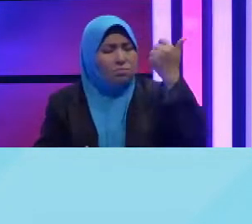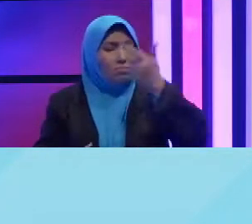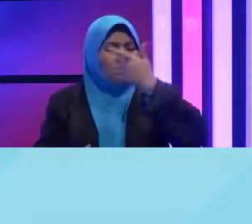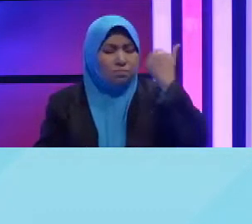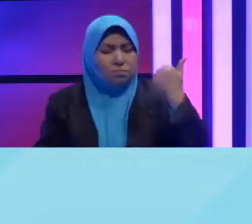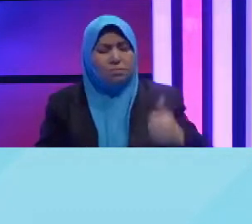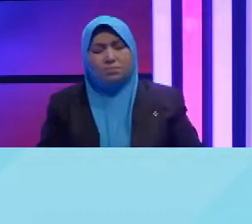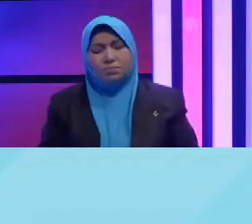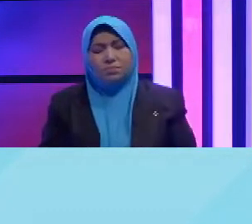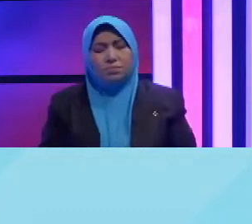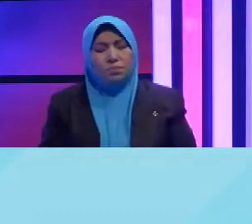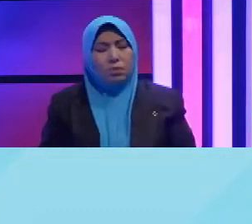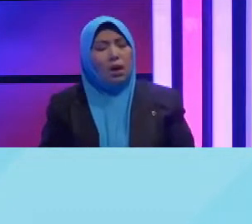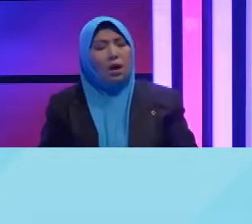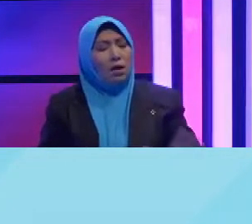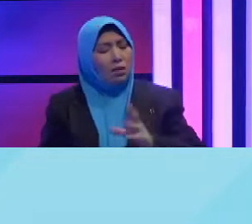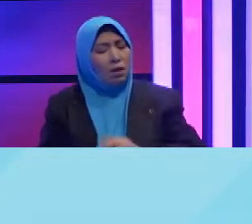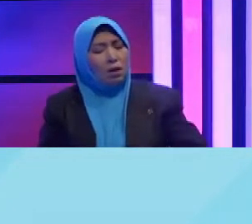يعلمون.